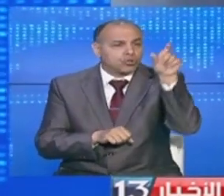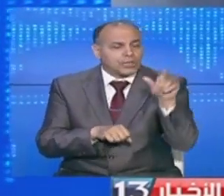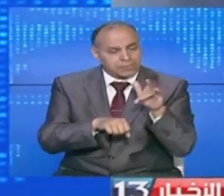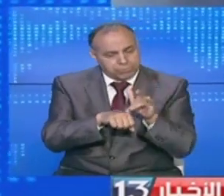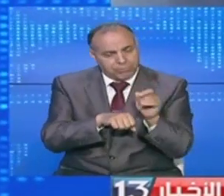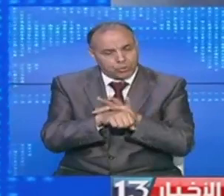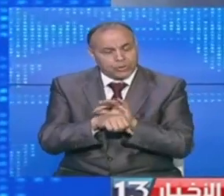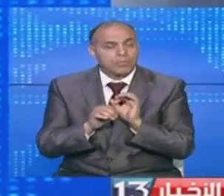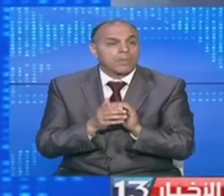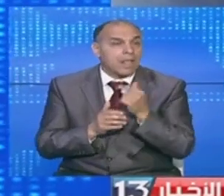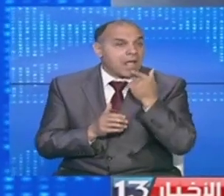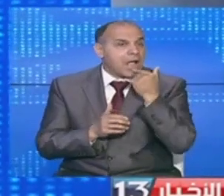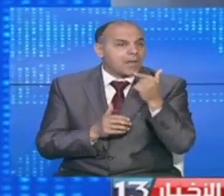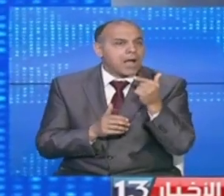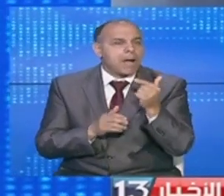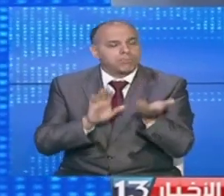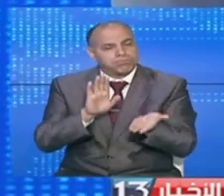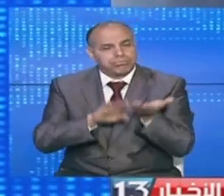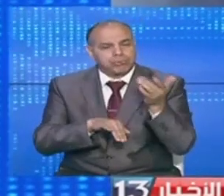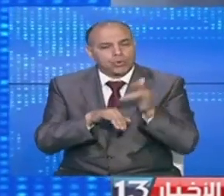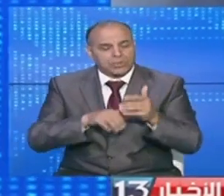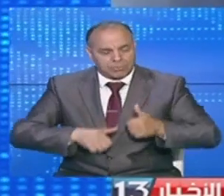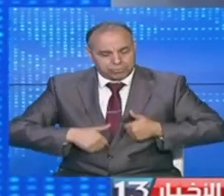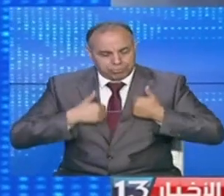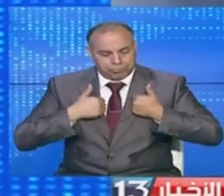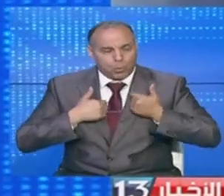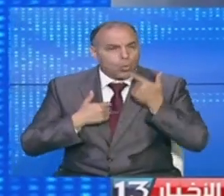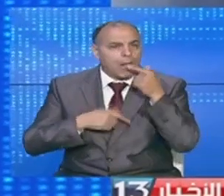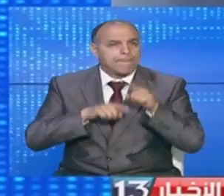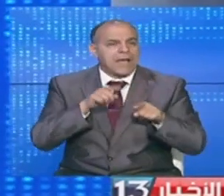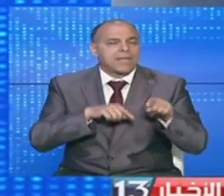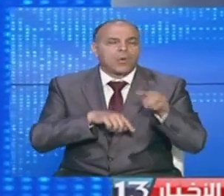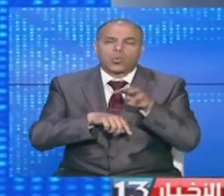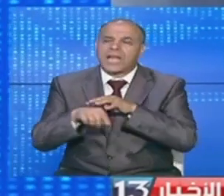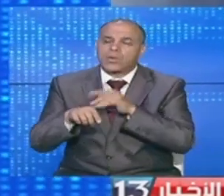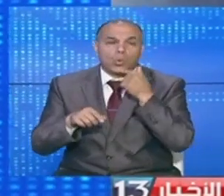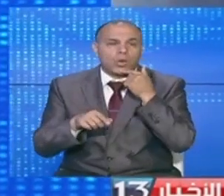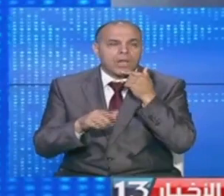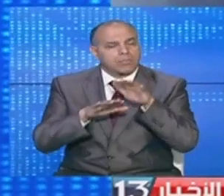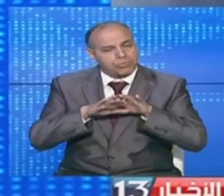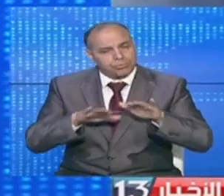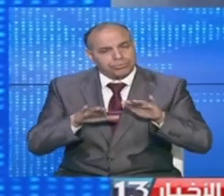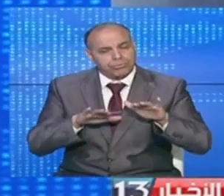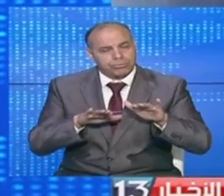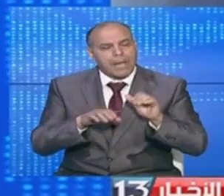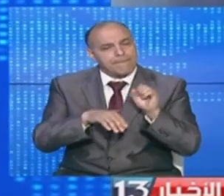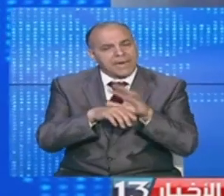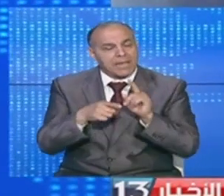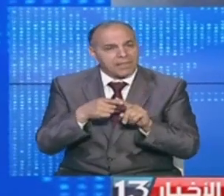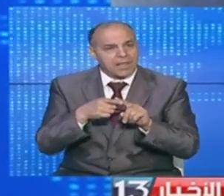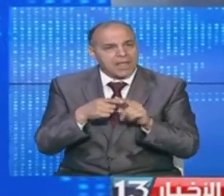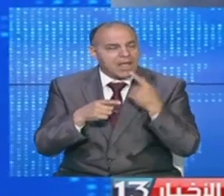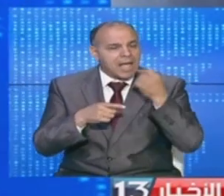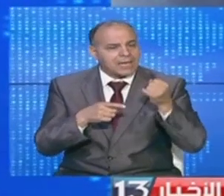مؤكدة بالفيروس، كما ارتفع عدد حالات الشفاء، فيما تشهد بعض الولايات استقرارا في الوضع الوبائي